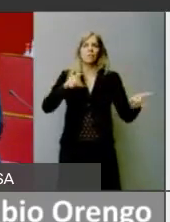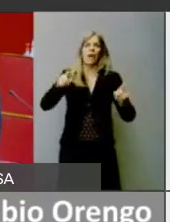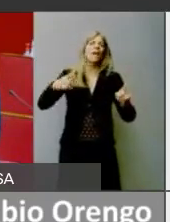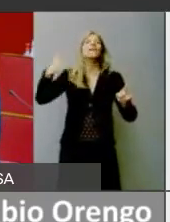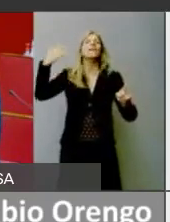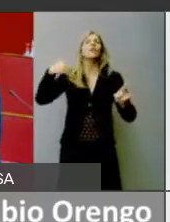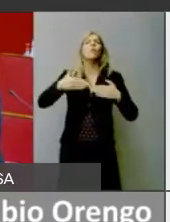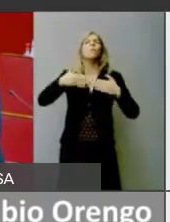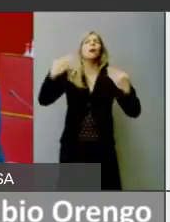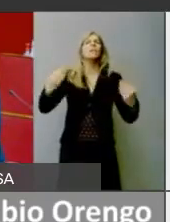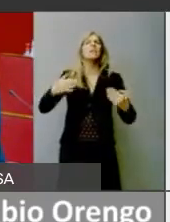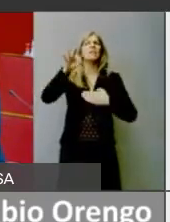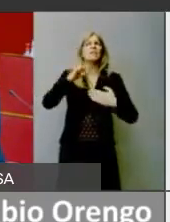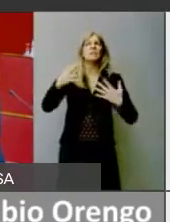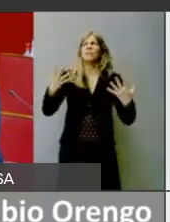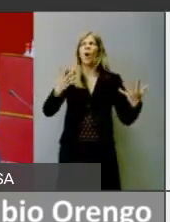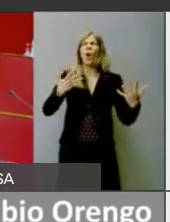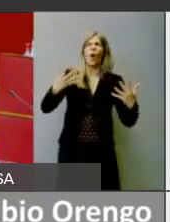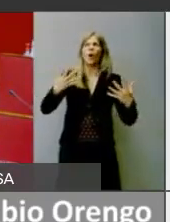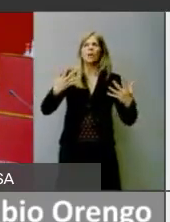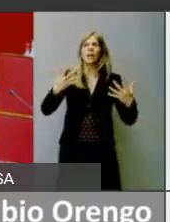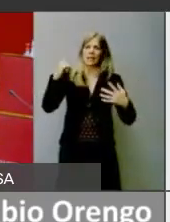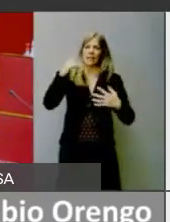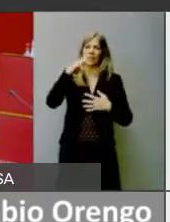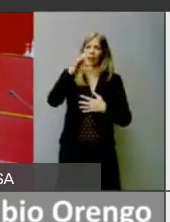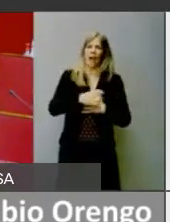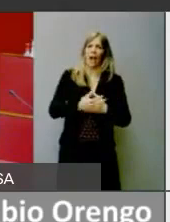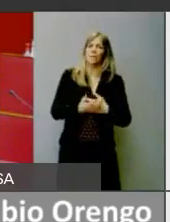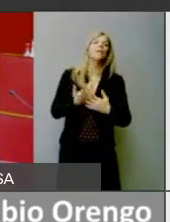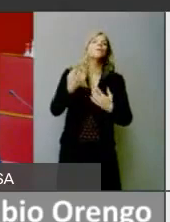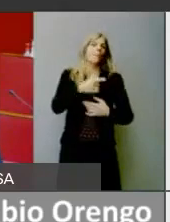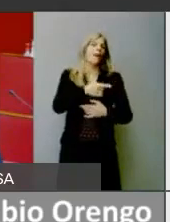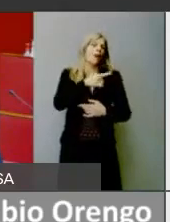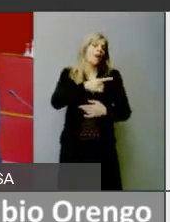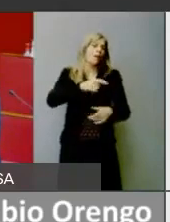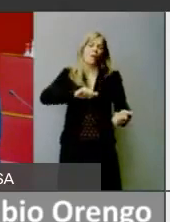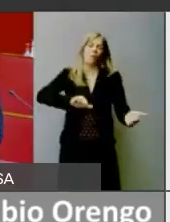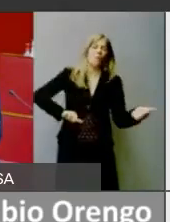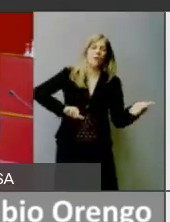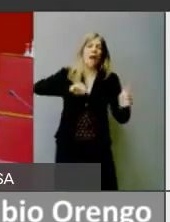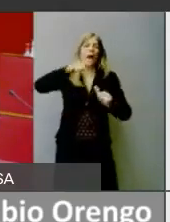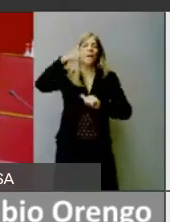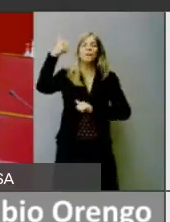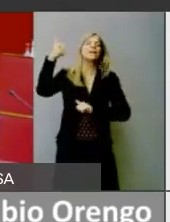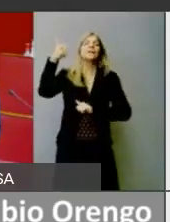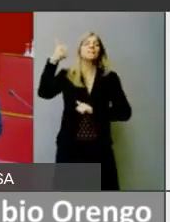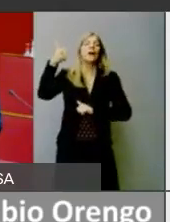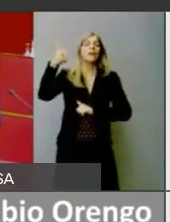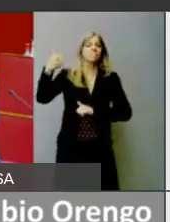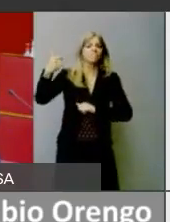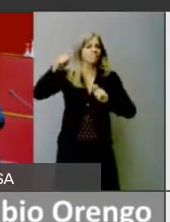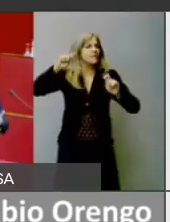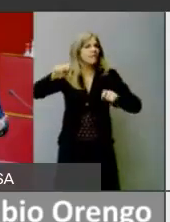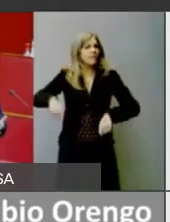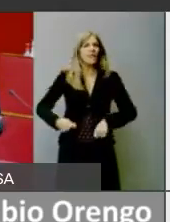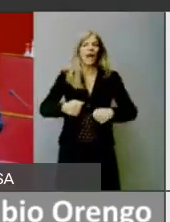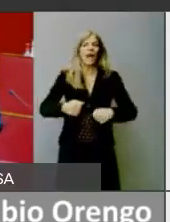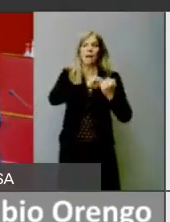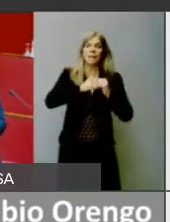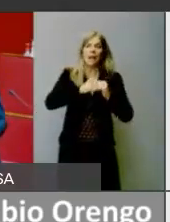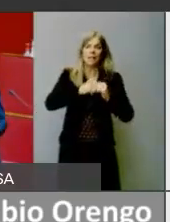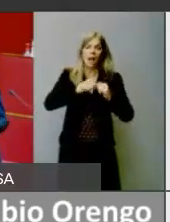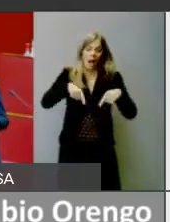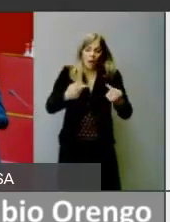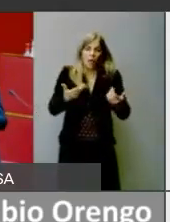barriere architettoniche. Quindi da questo punto di vista Rosanna Benzi è stata una pioniera nell'avvio di battaglie che ancora oggi stiamo conducendo,